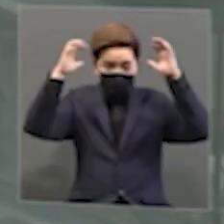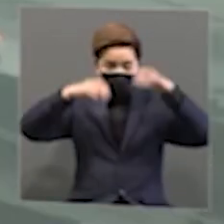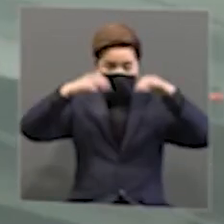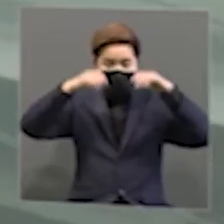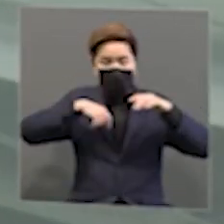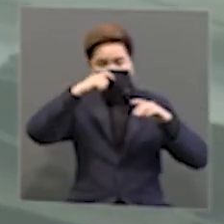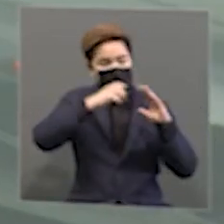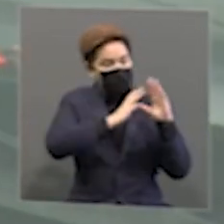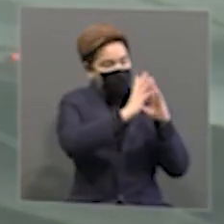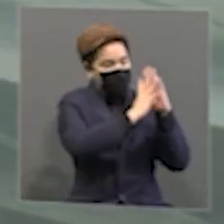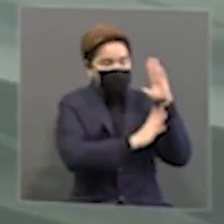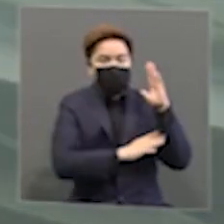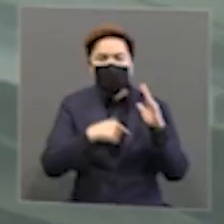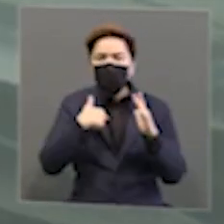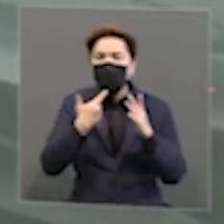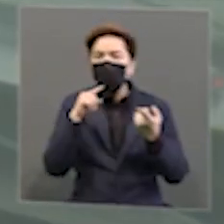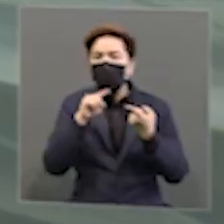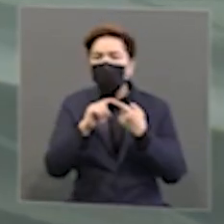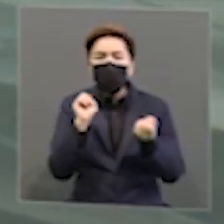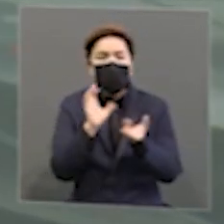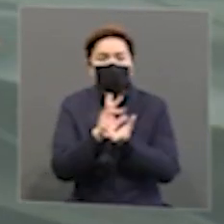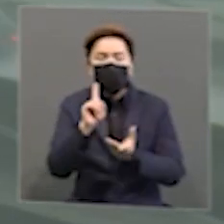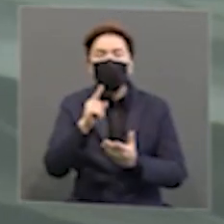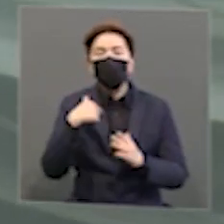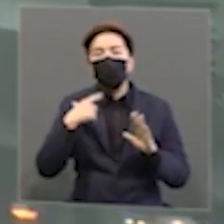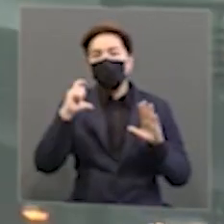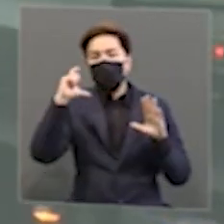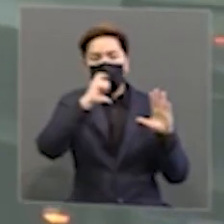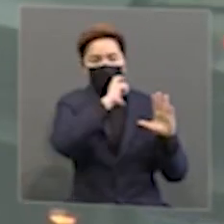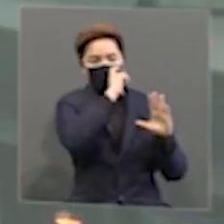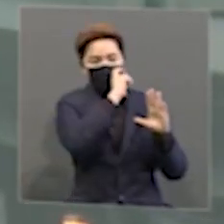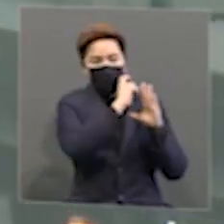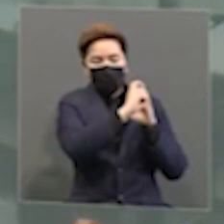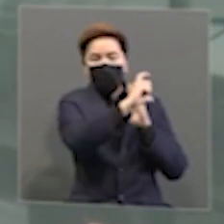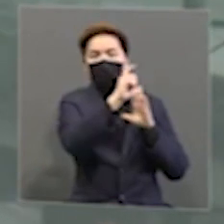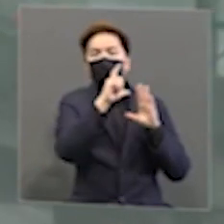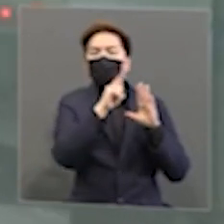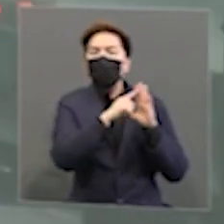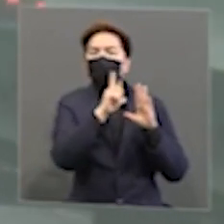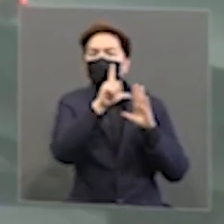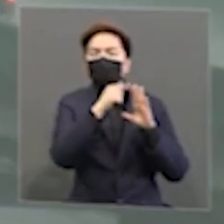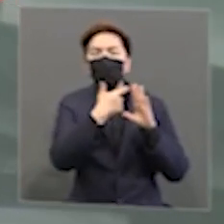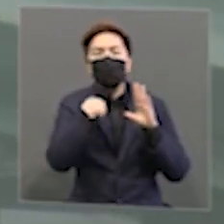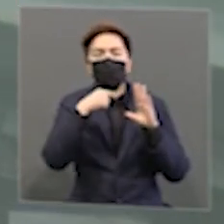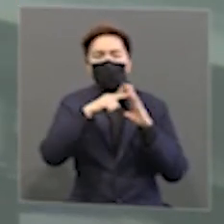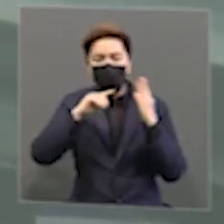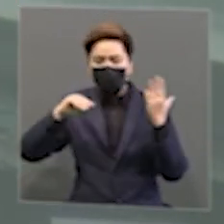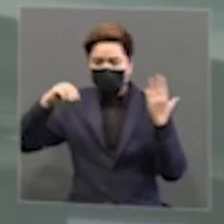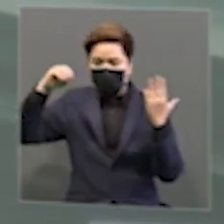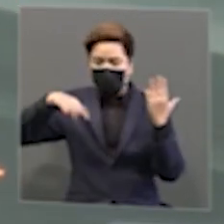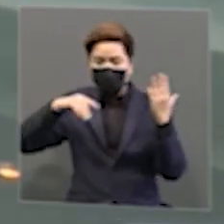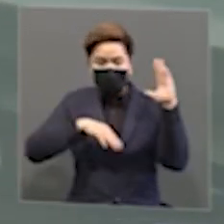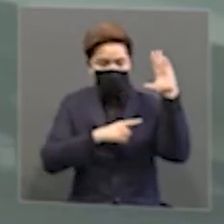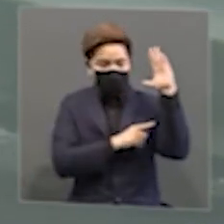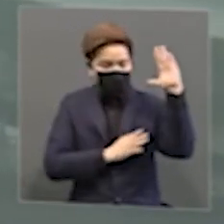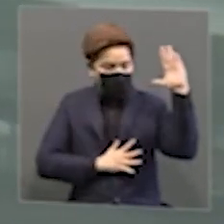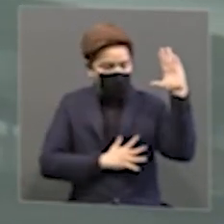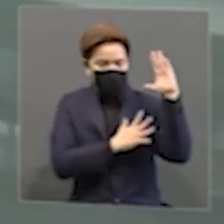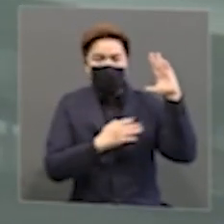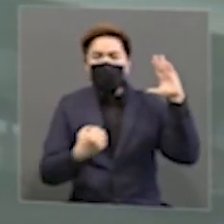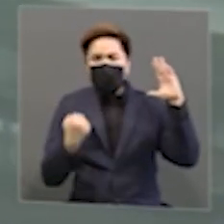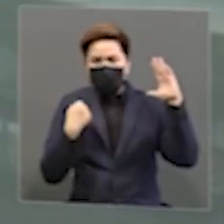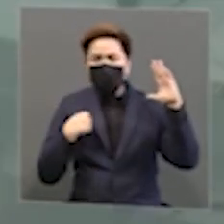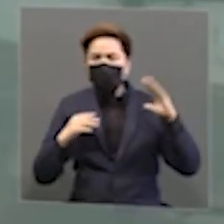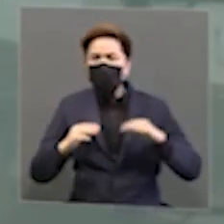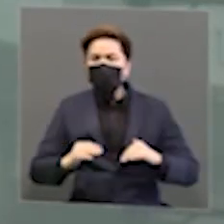นะครับกรุงเทพฯนนทบุรีสมุทรปราการด้วยนะครับ